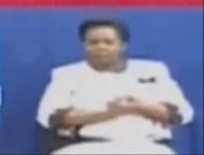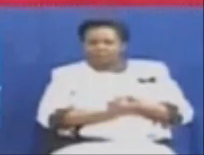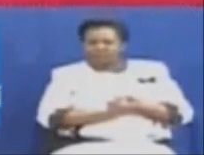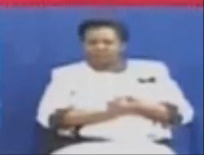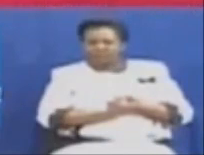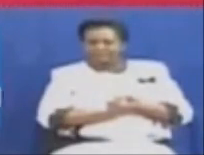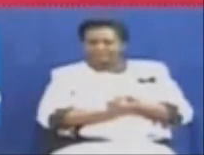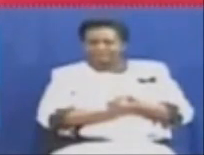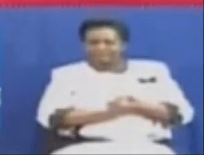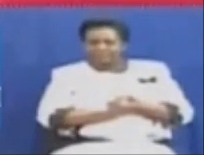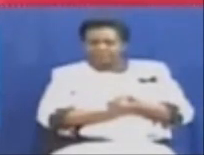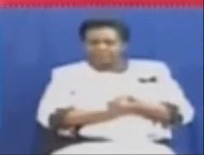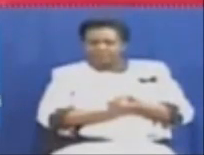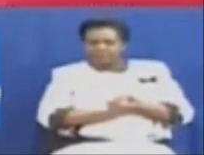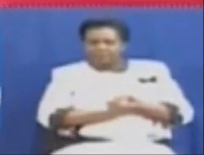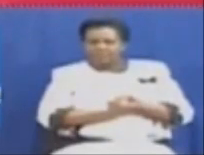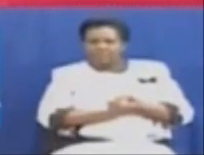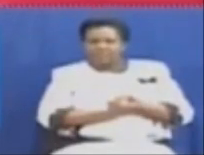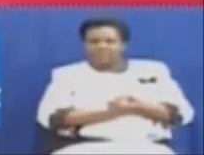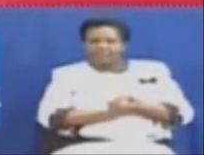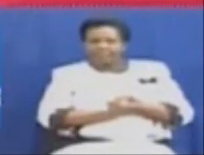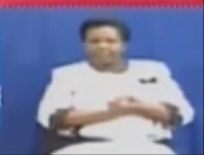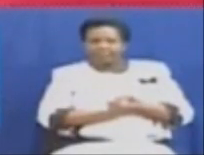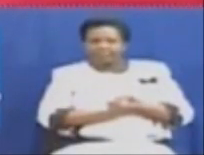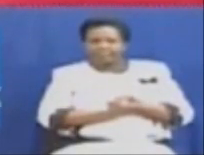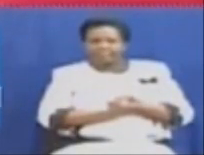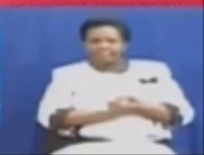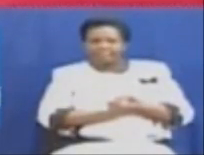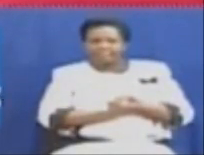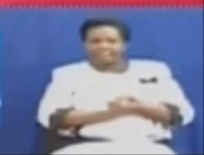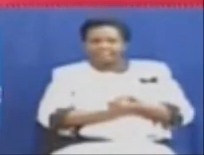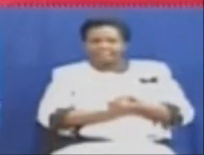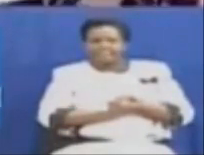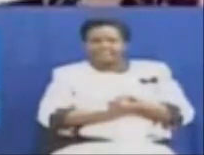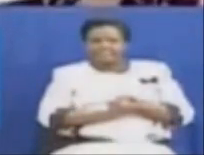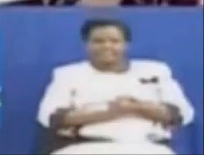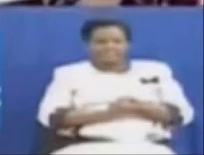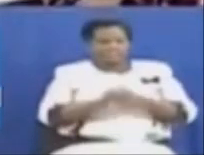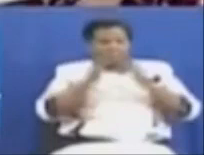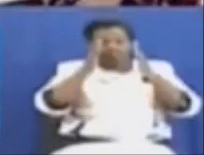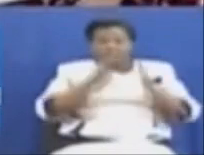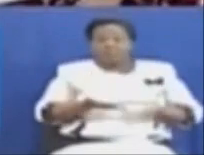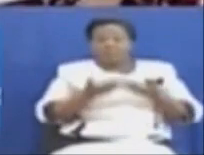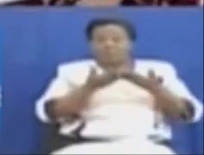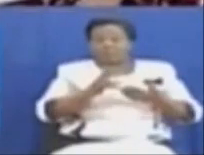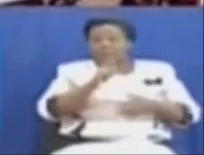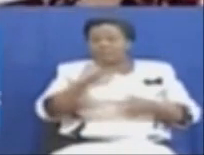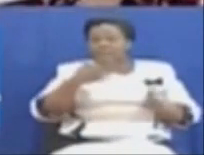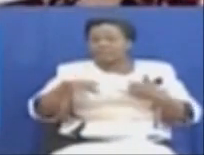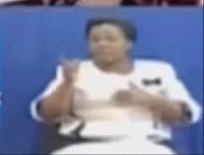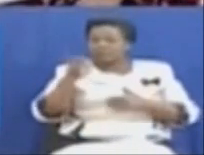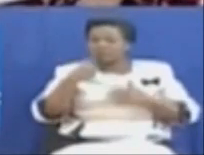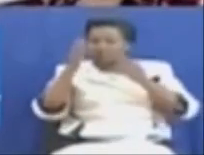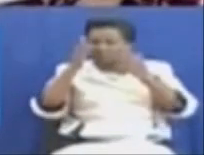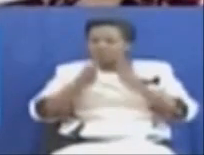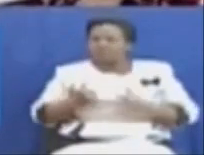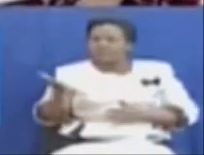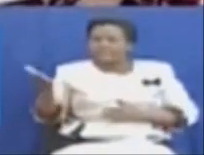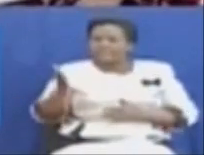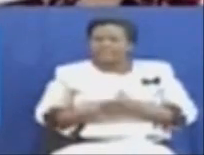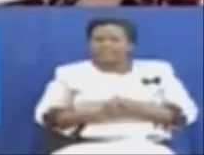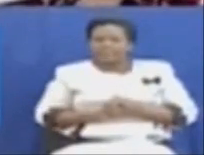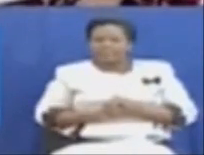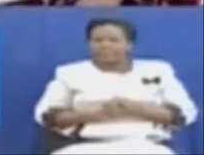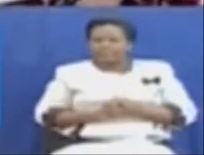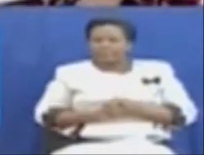ya serikali kuhakikisha kwamba walao barabara hii inawekwa katika bajeti ya mwaka wa fedha 2021. Swali la pili,